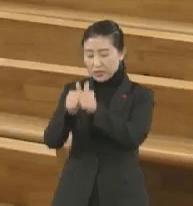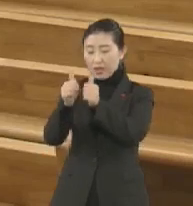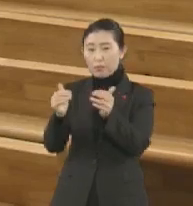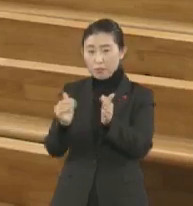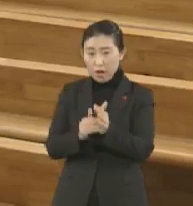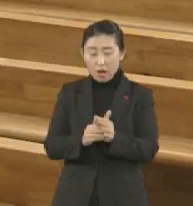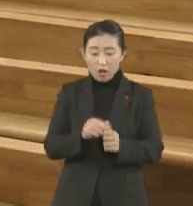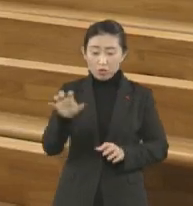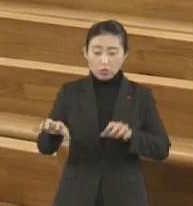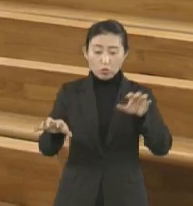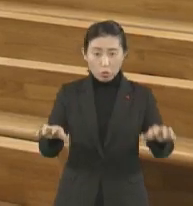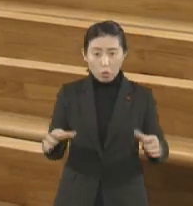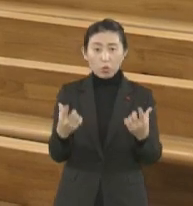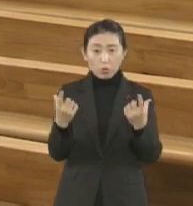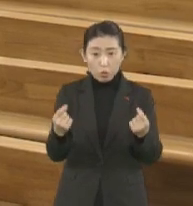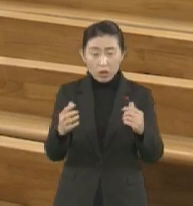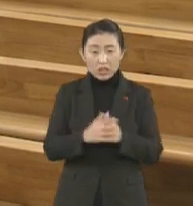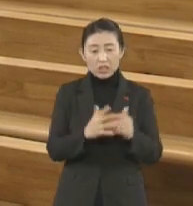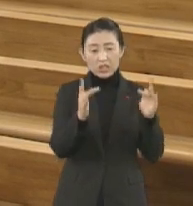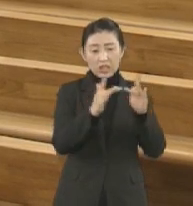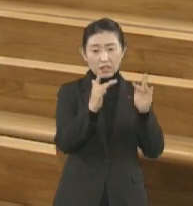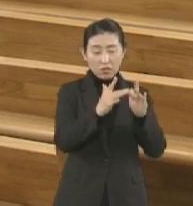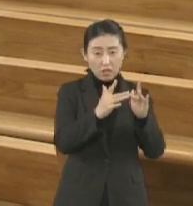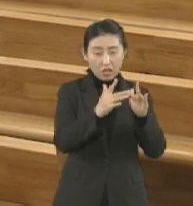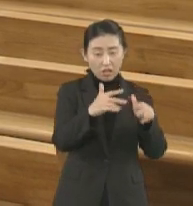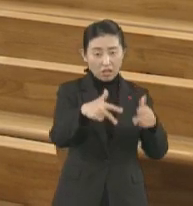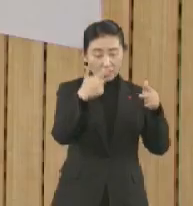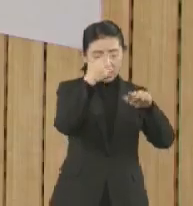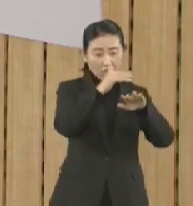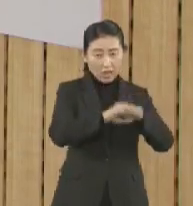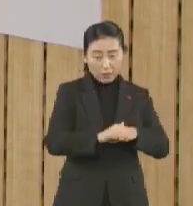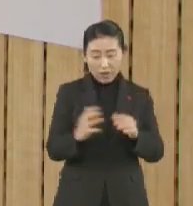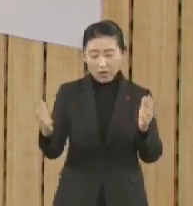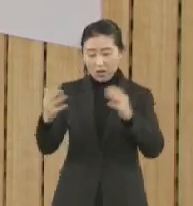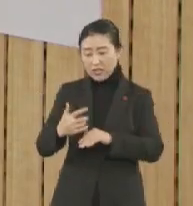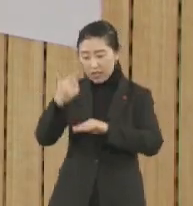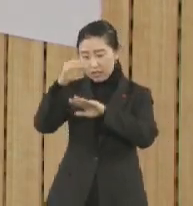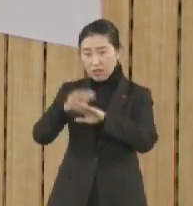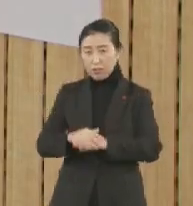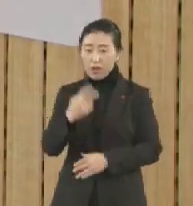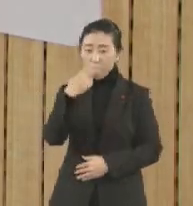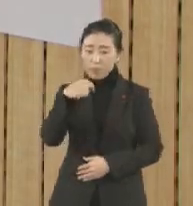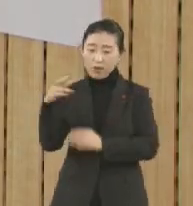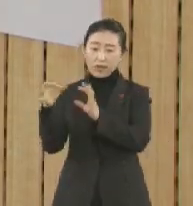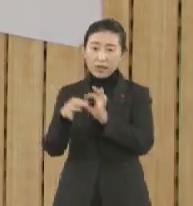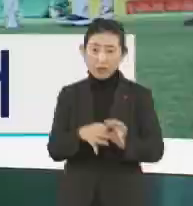교회와 성당 모두 온라인 예배도 계속 병행하게 따고 밝혔습니다